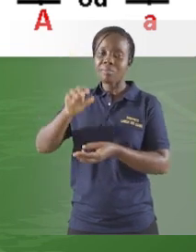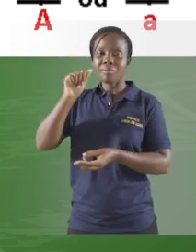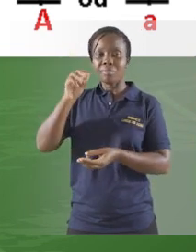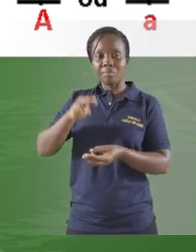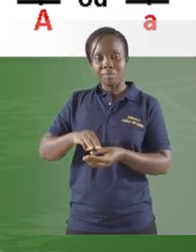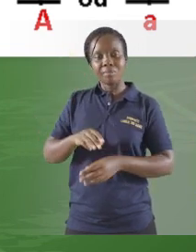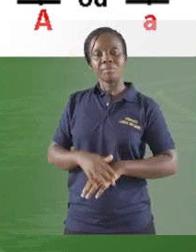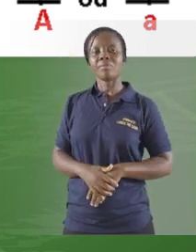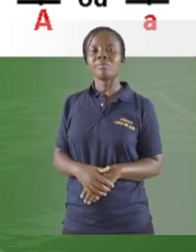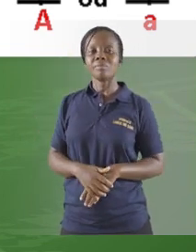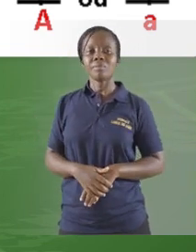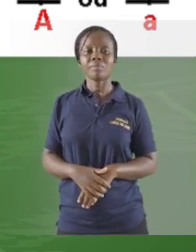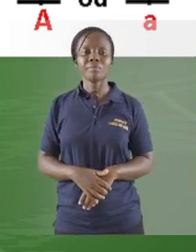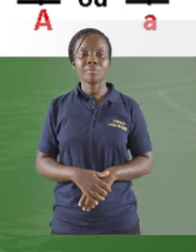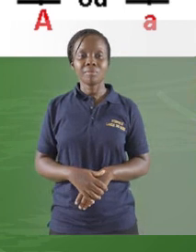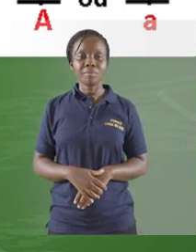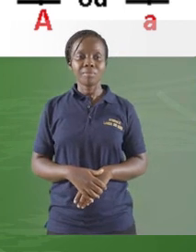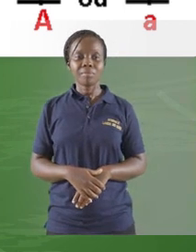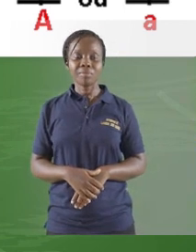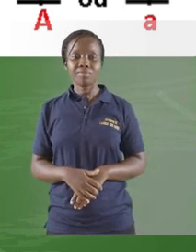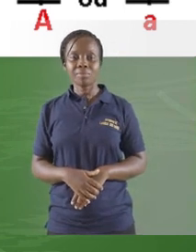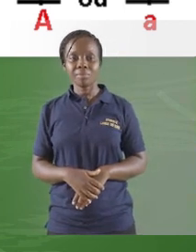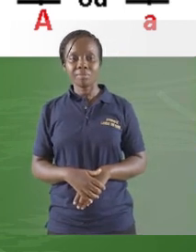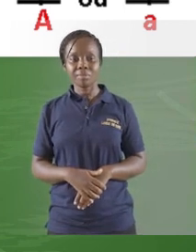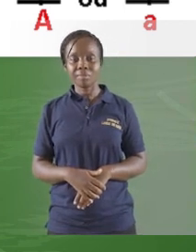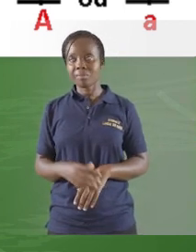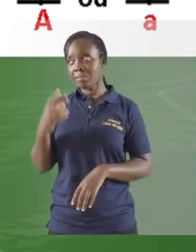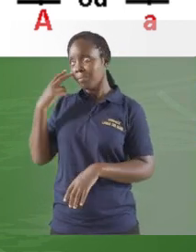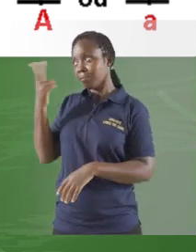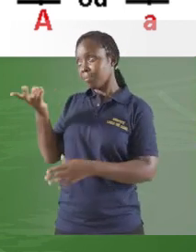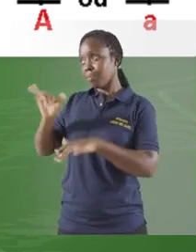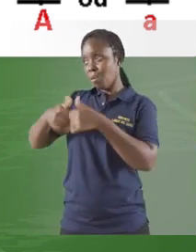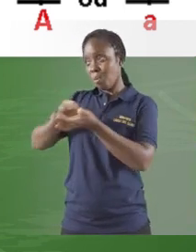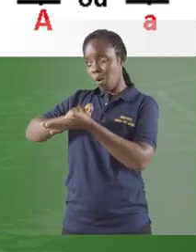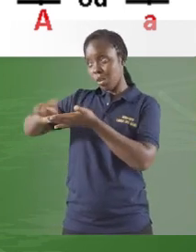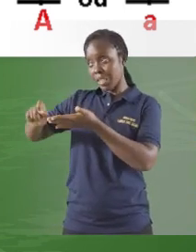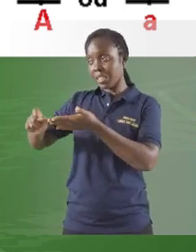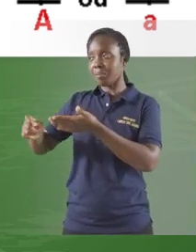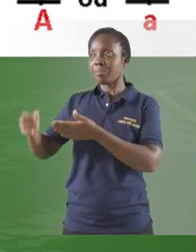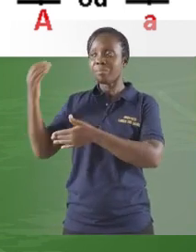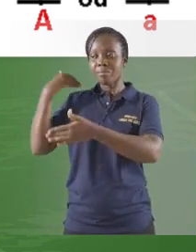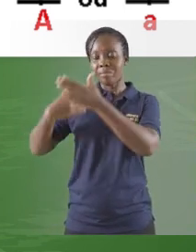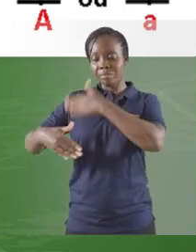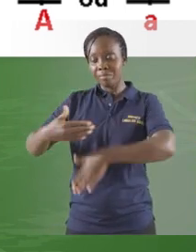homozygote récessif, dès par l'écriture de son génotype.